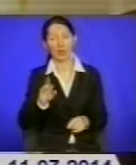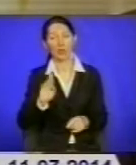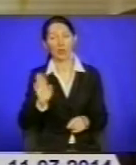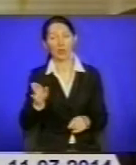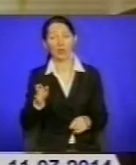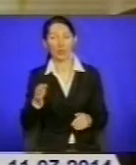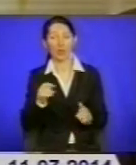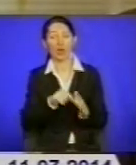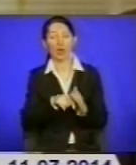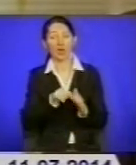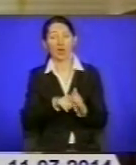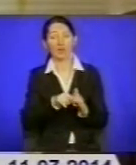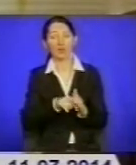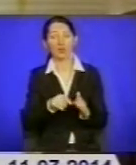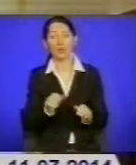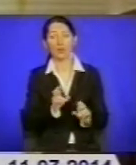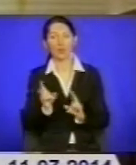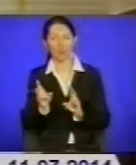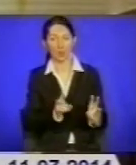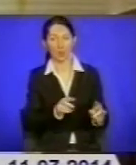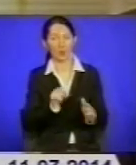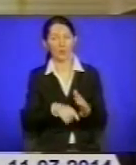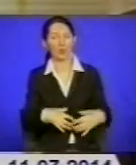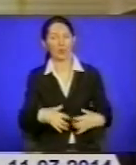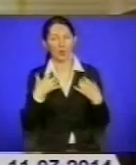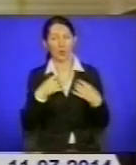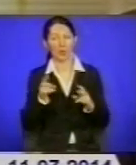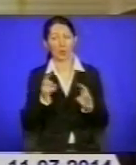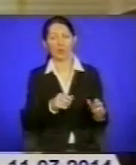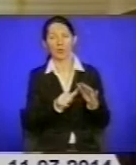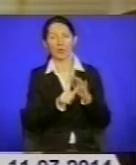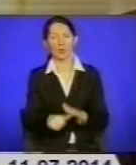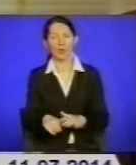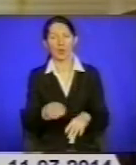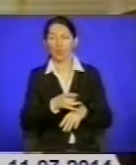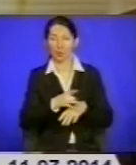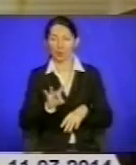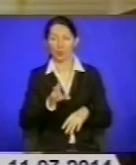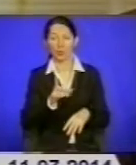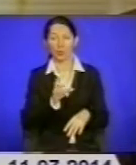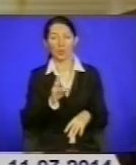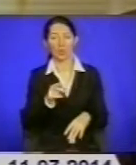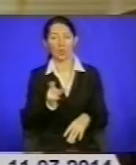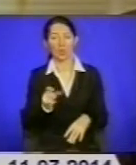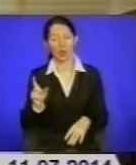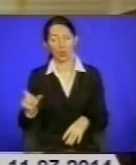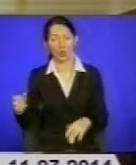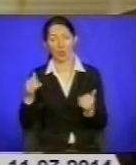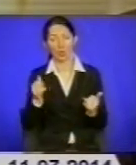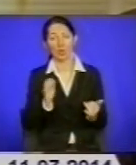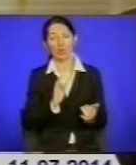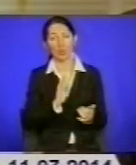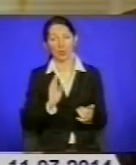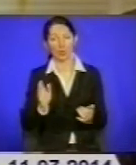терору, символом жаху, символом зневаг і тортур над людьми, зараз стане